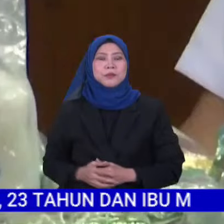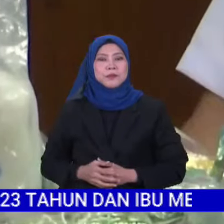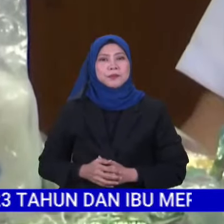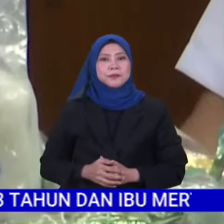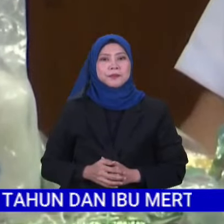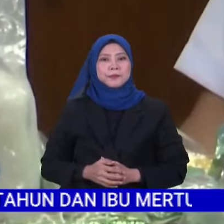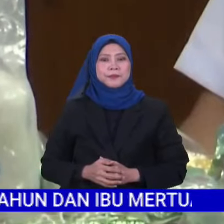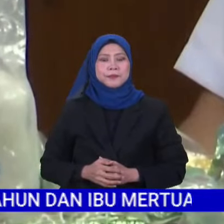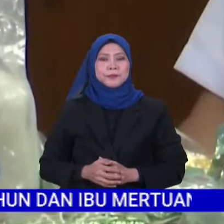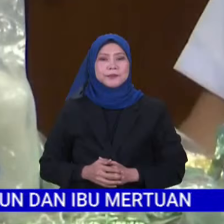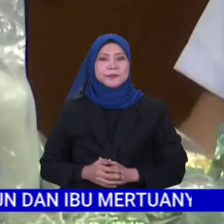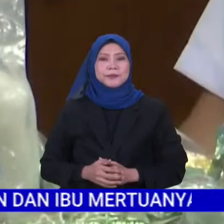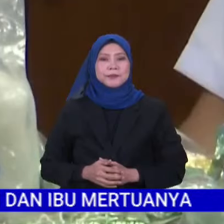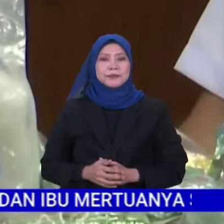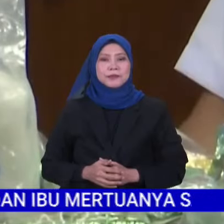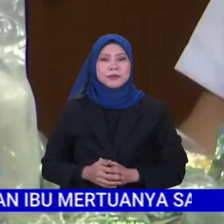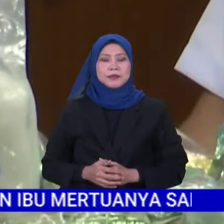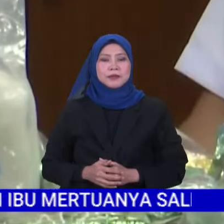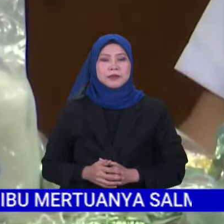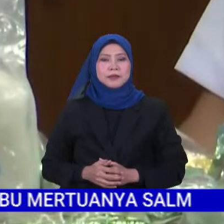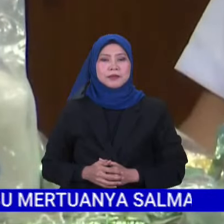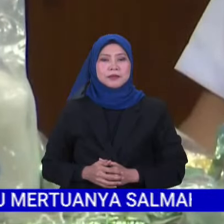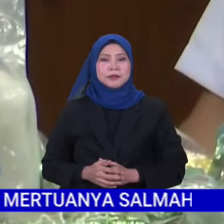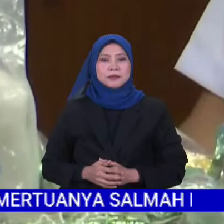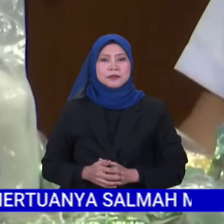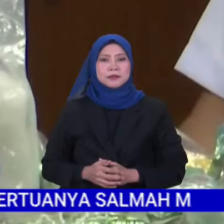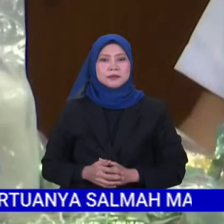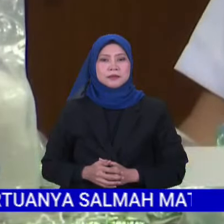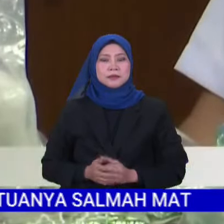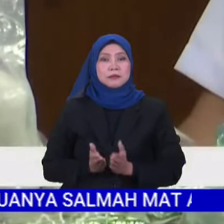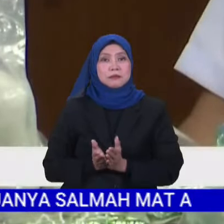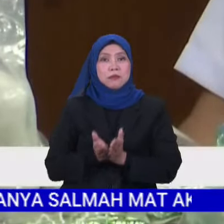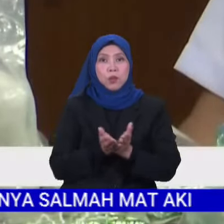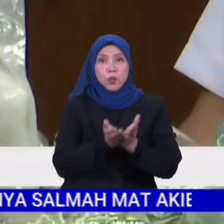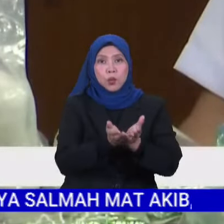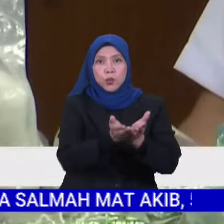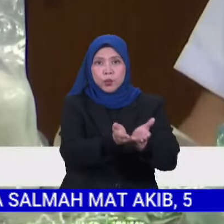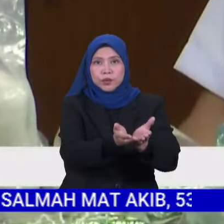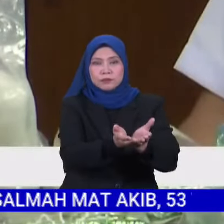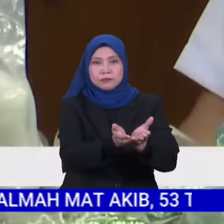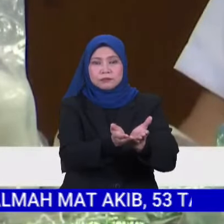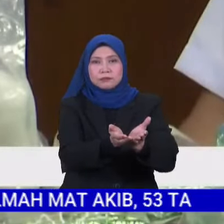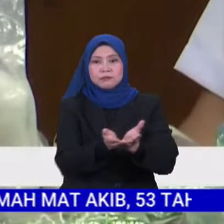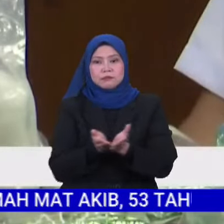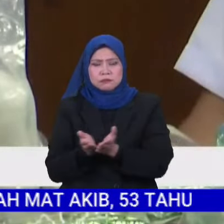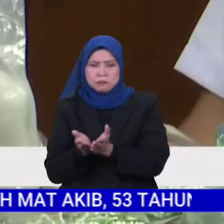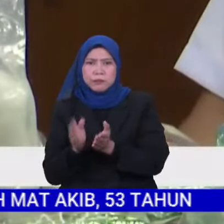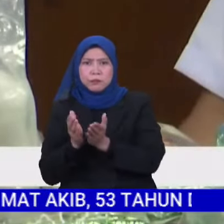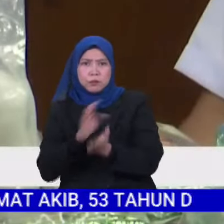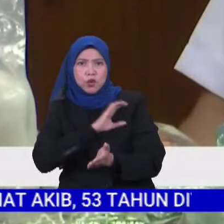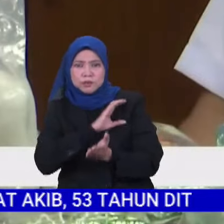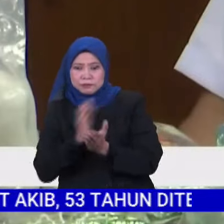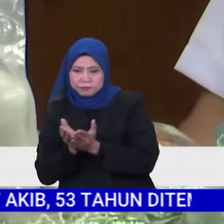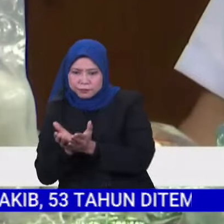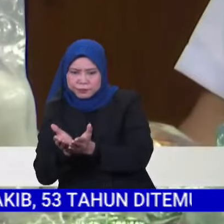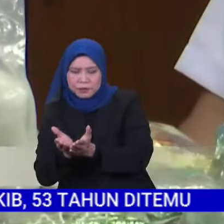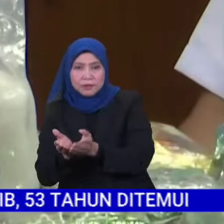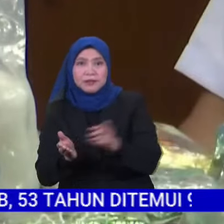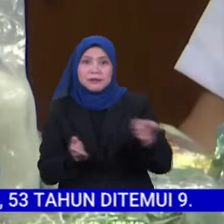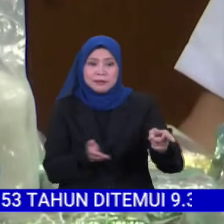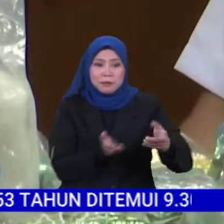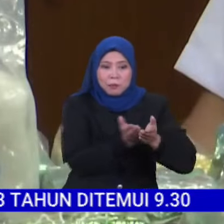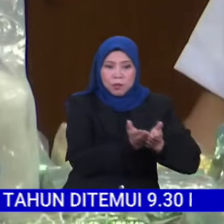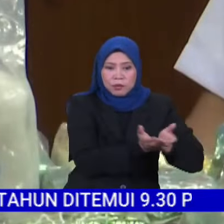ia mengimbau smase dihampiri buat terbabit bertindak memecut laju Cuba melarikan